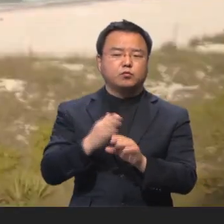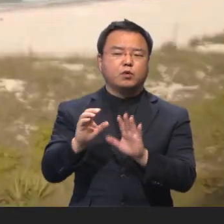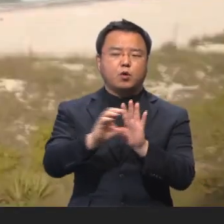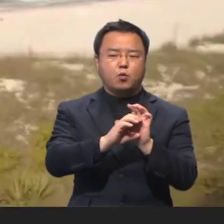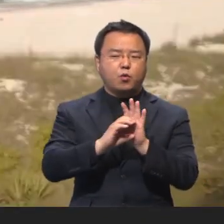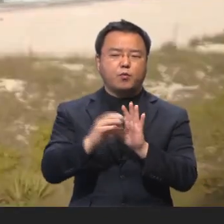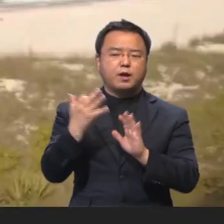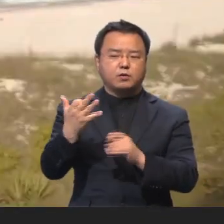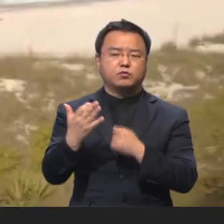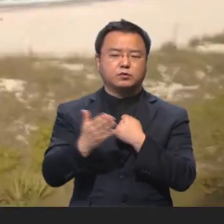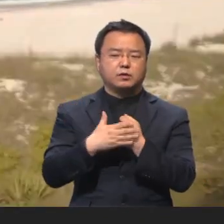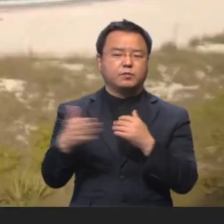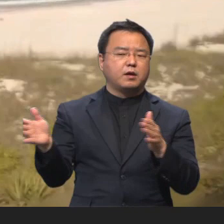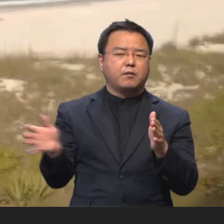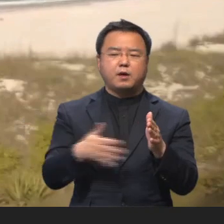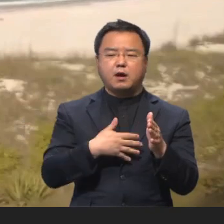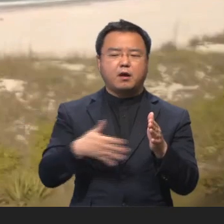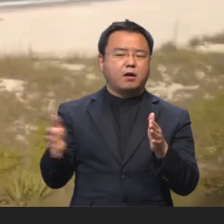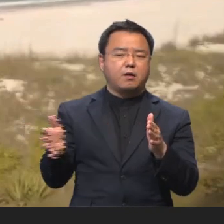텅 빈 풍경만이 흐르는데요.